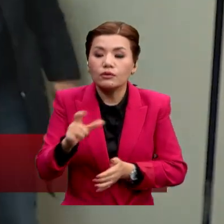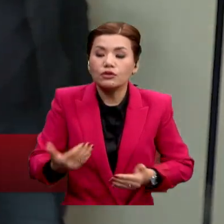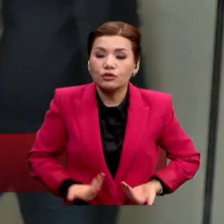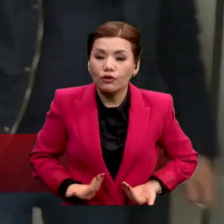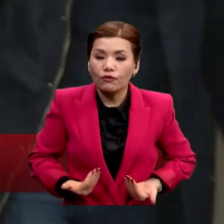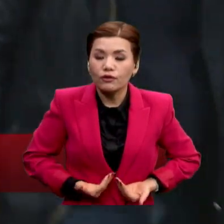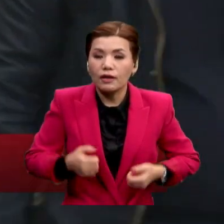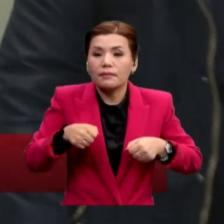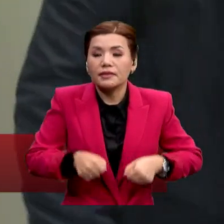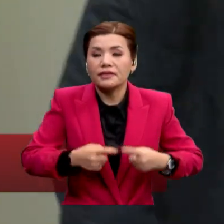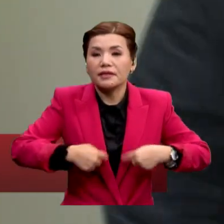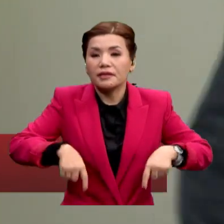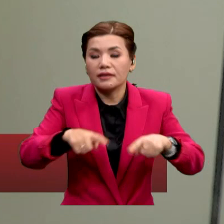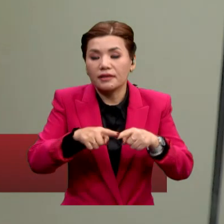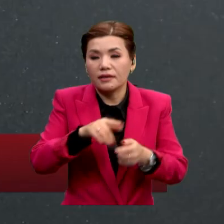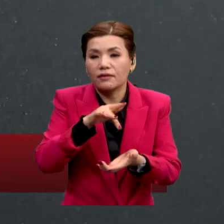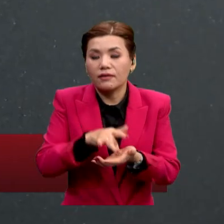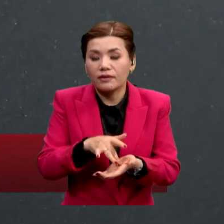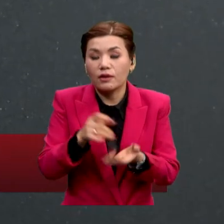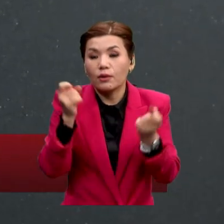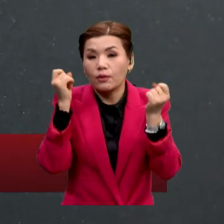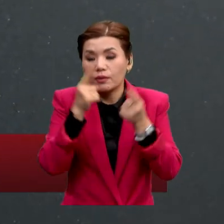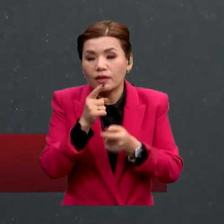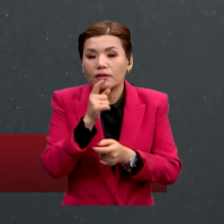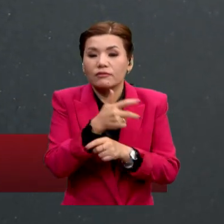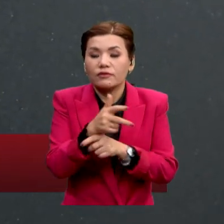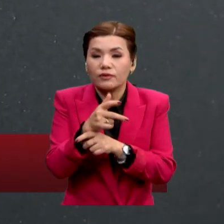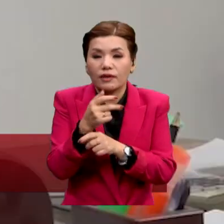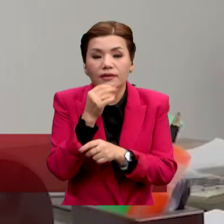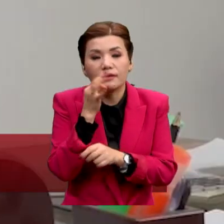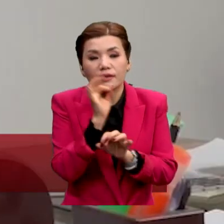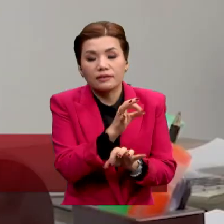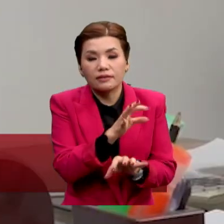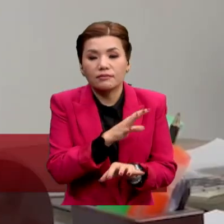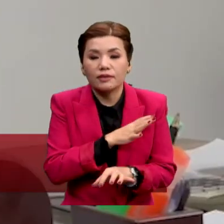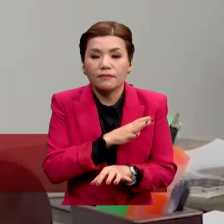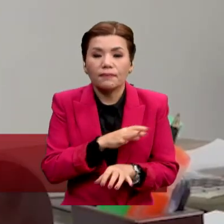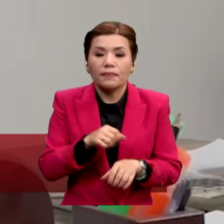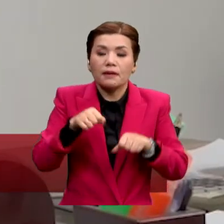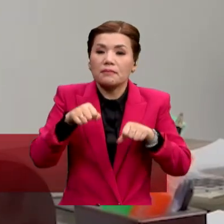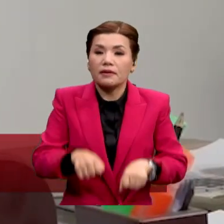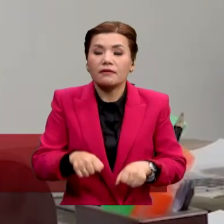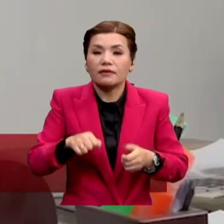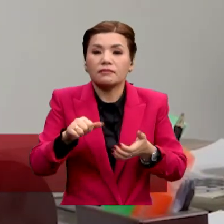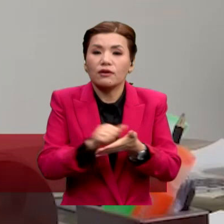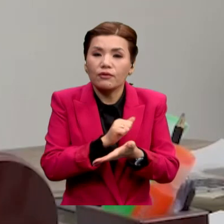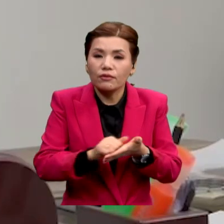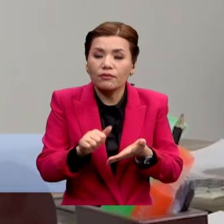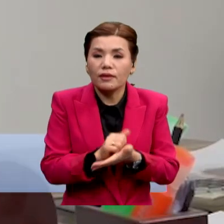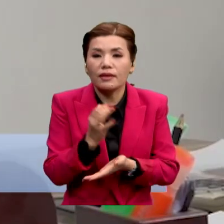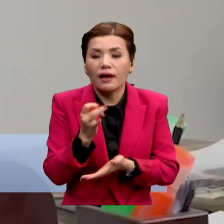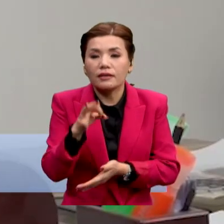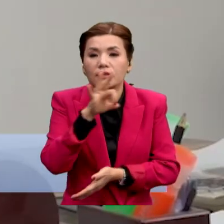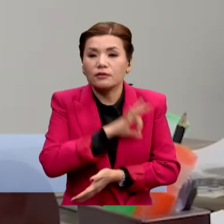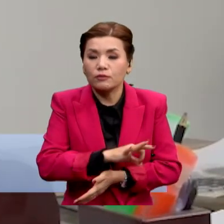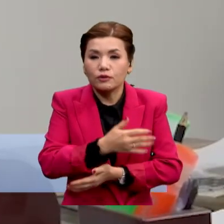люди, представители администрации города узнали от съемочной группы. Не имея правоустанавливающих документов, не имея акта ввода в